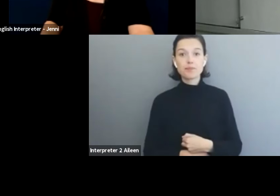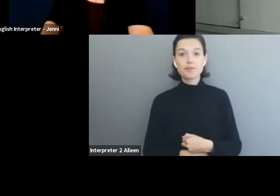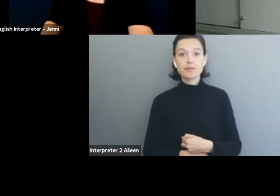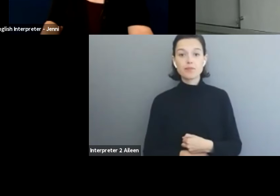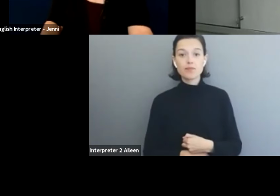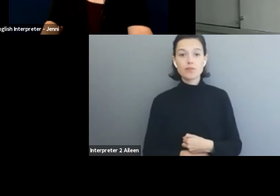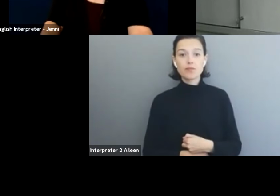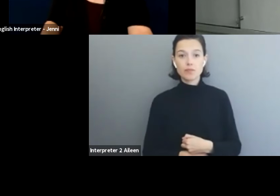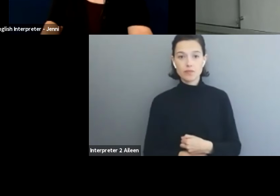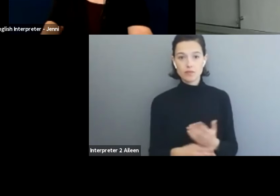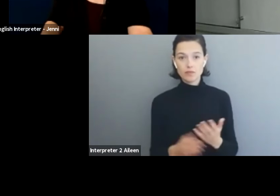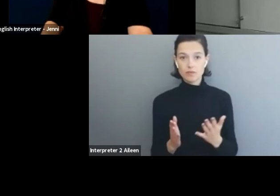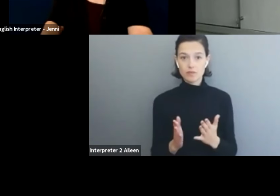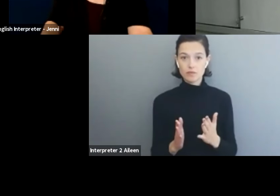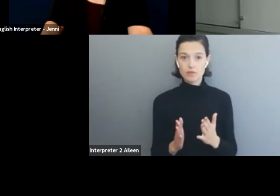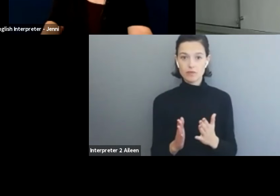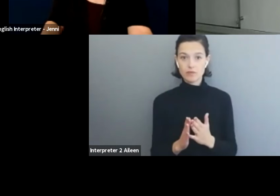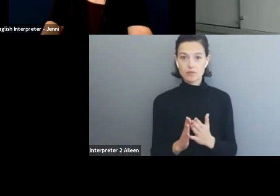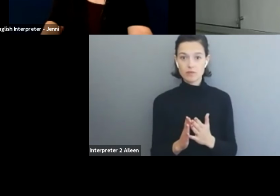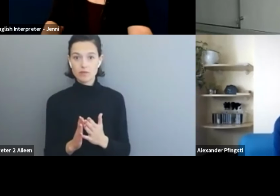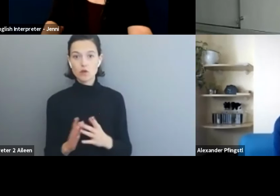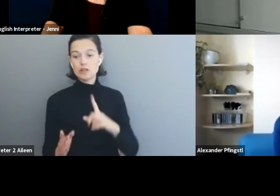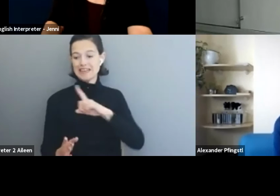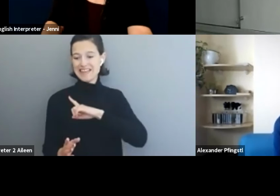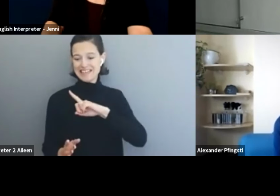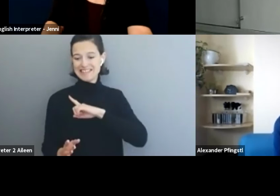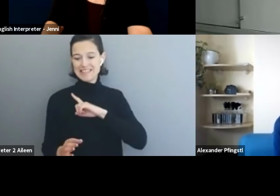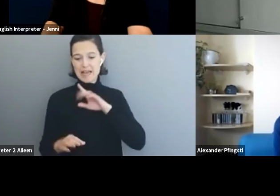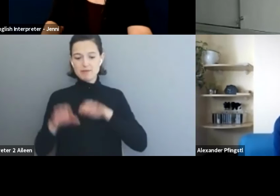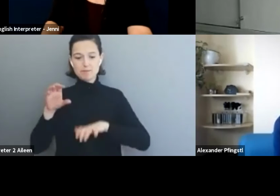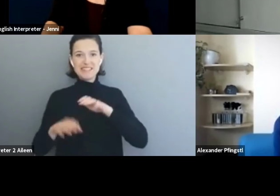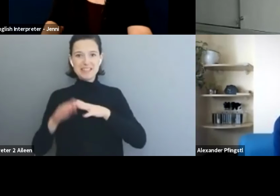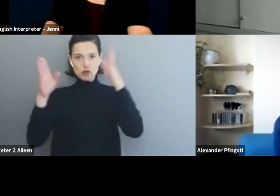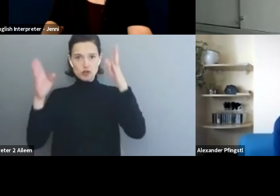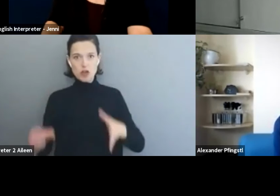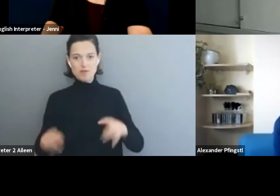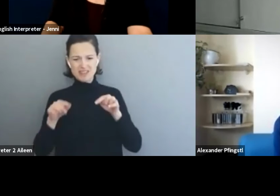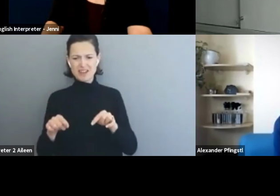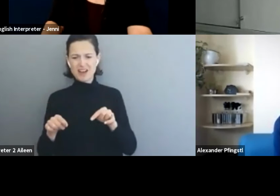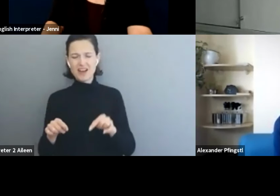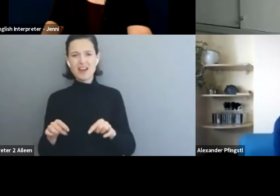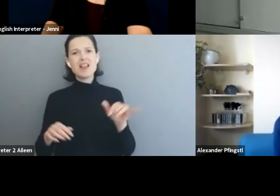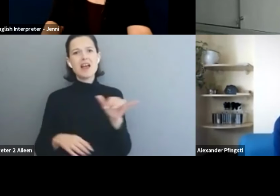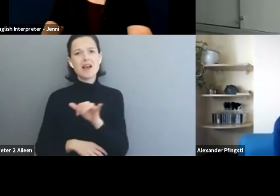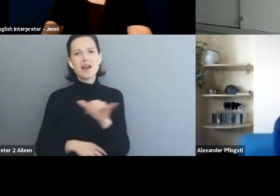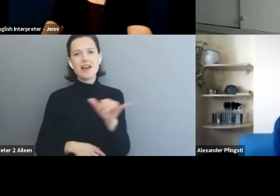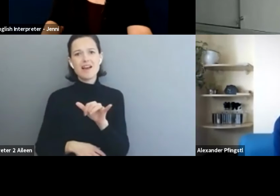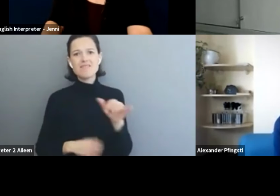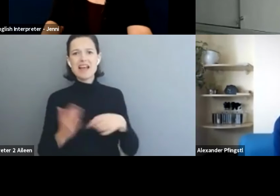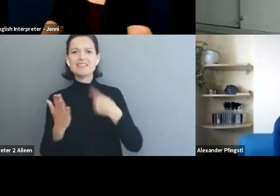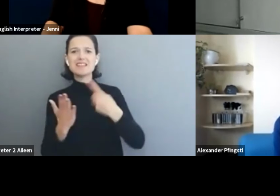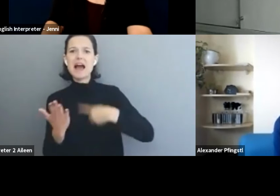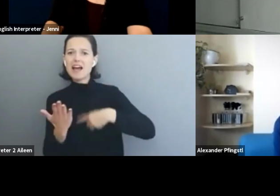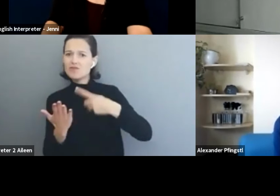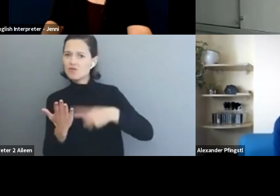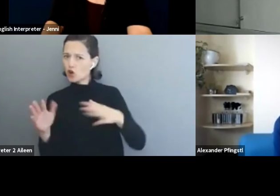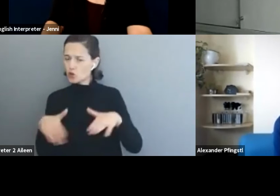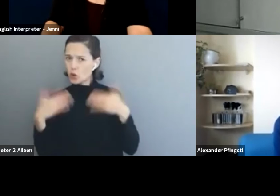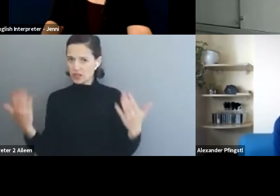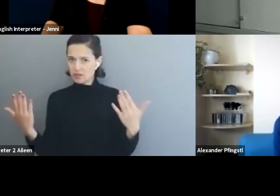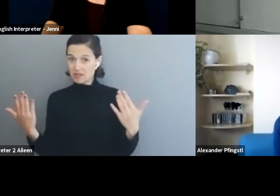werden denn genau an Selbstbedienungsterminals gestellt? Gibt es dazu eine Aufstellung? Das ist die Frage einer Teilnehmerin